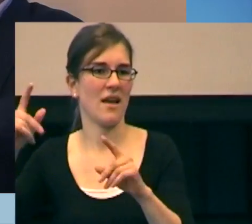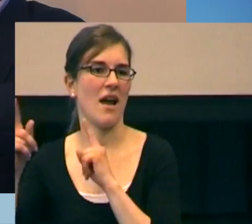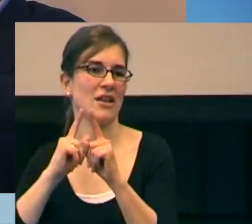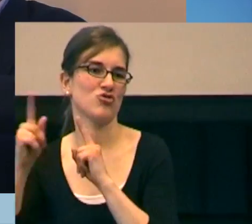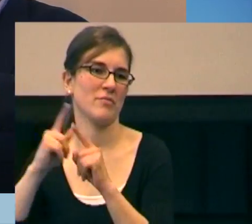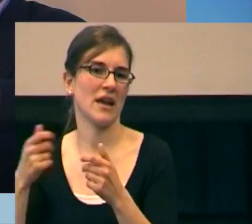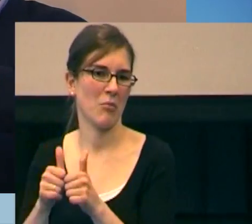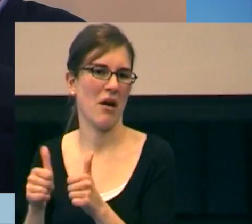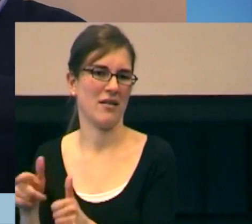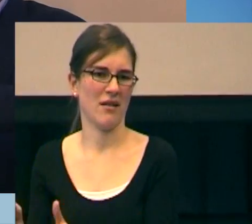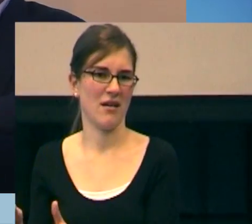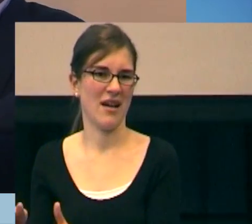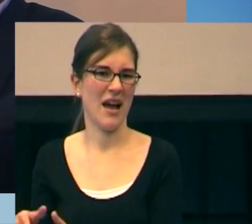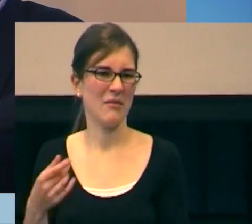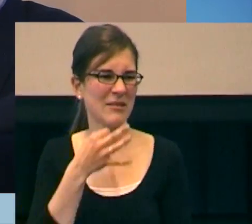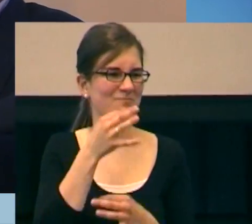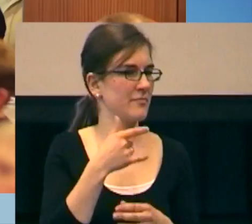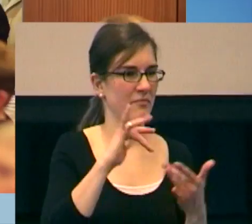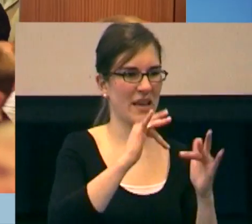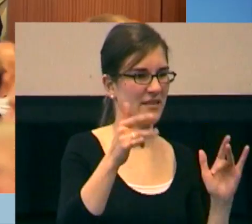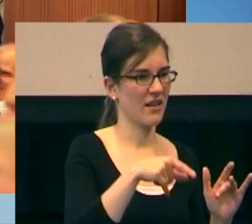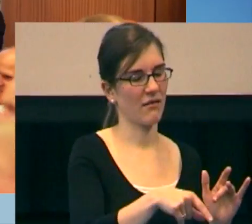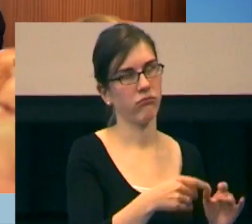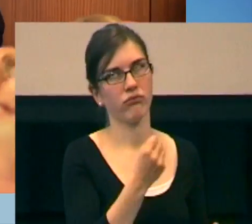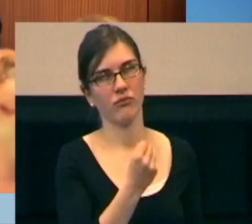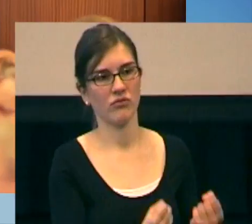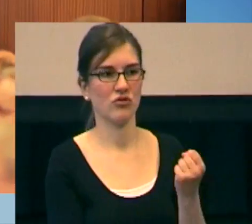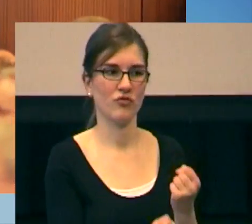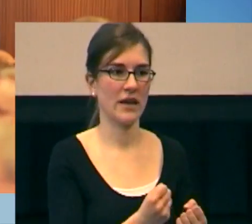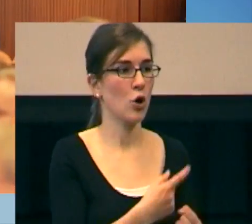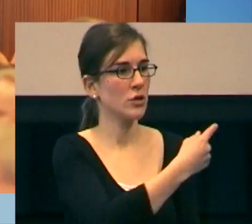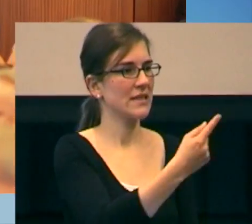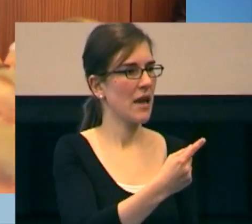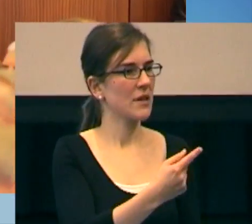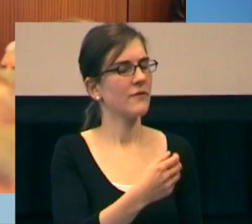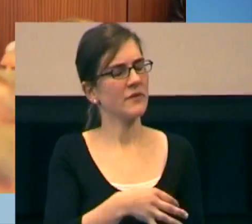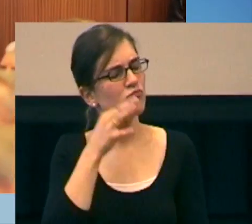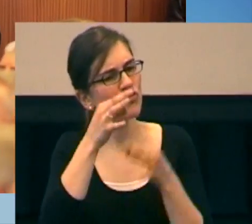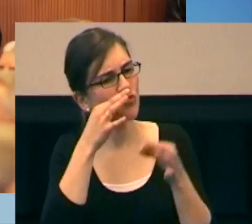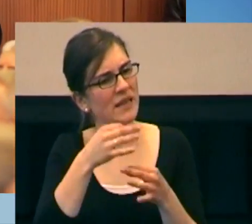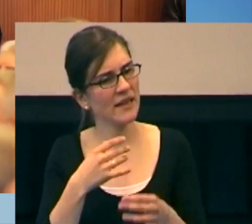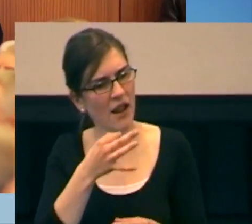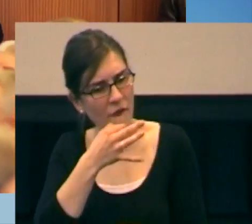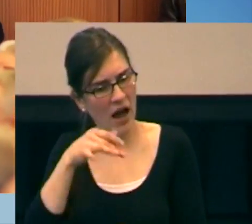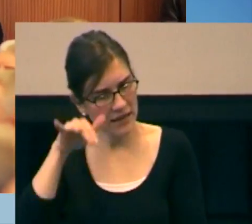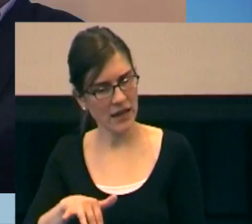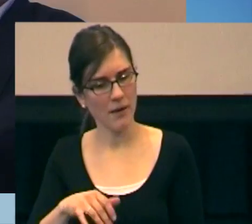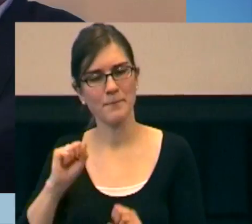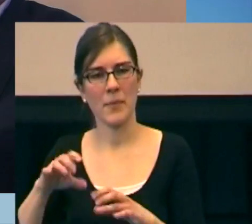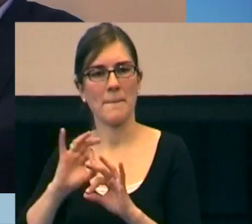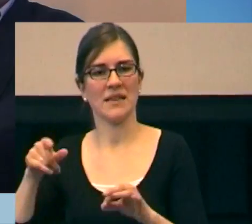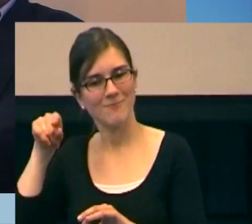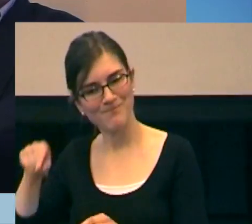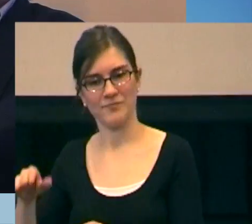informieren wenn Sie dann eine gezielte Frage haben wenn Sie dann wissen um was es geht dann können Sie sicherlich das Internet auch machen nur in meiner